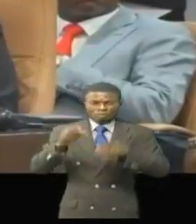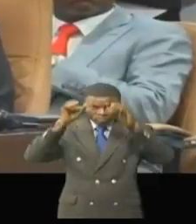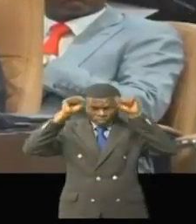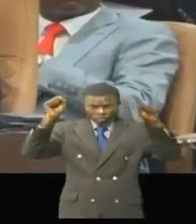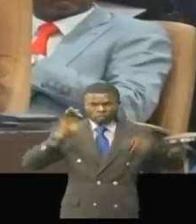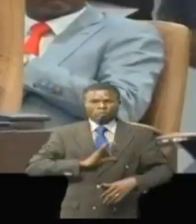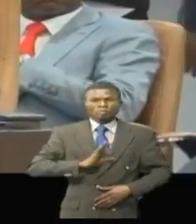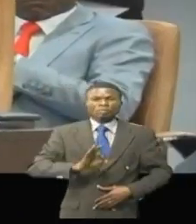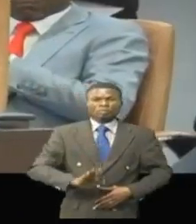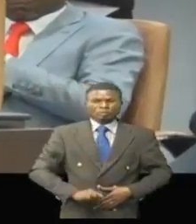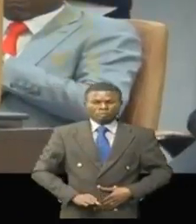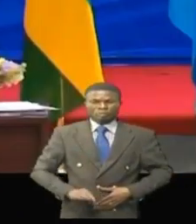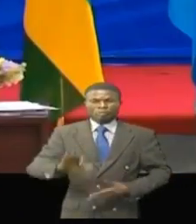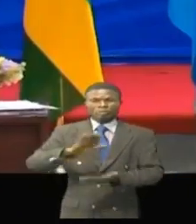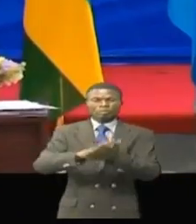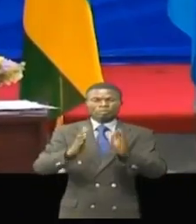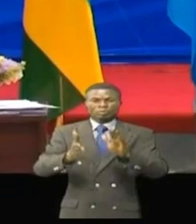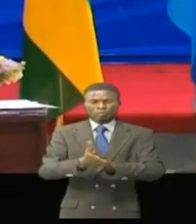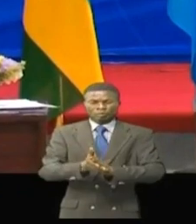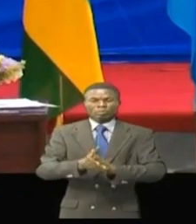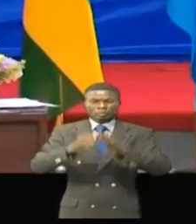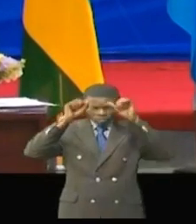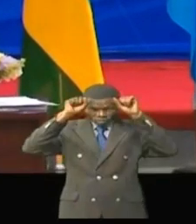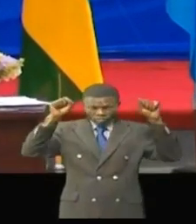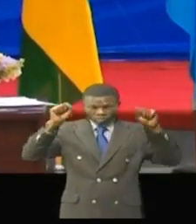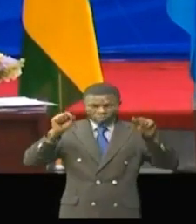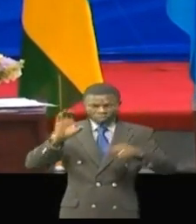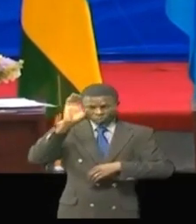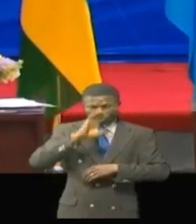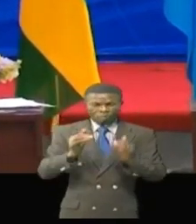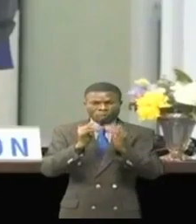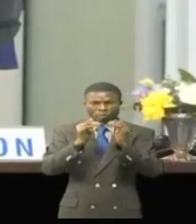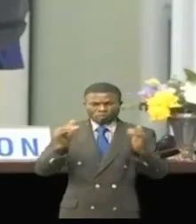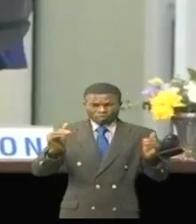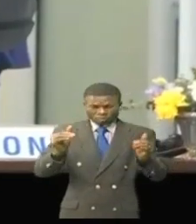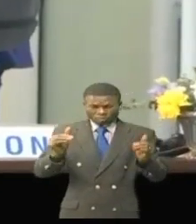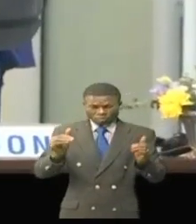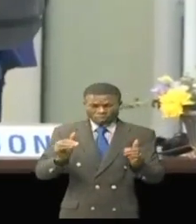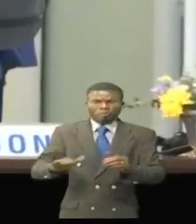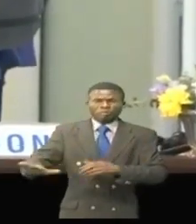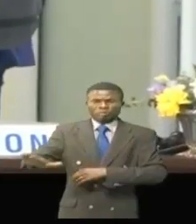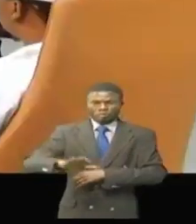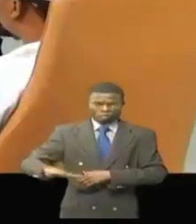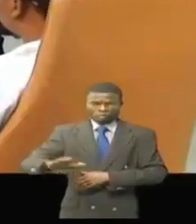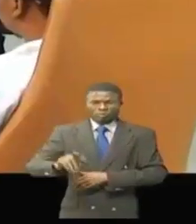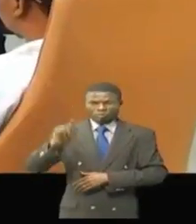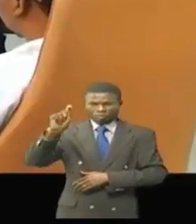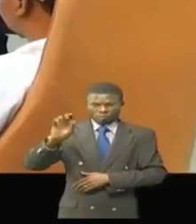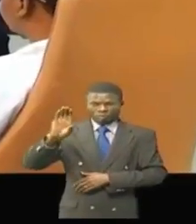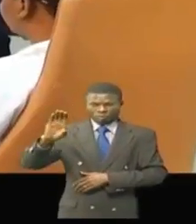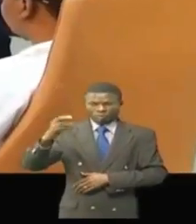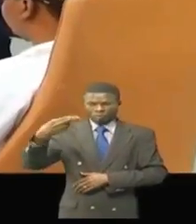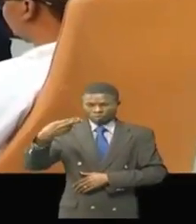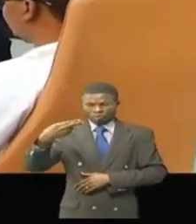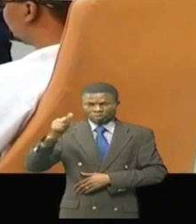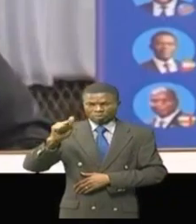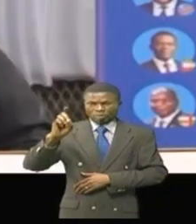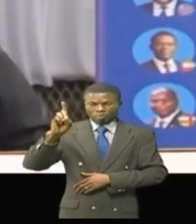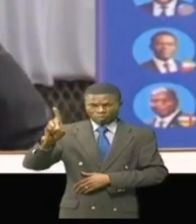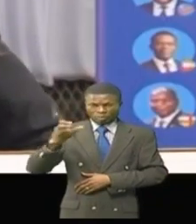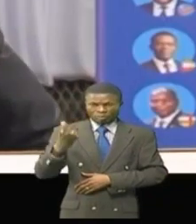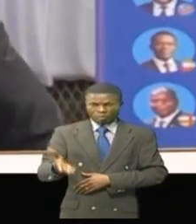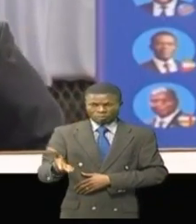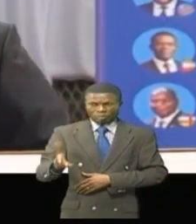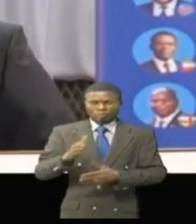président Félix-Antoine Tshisekedi Tshilombo comme facilitateur au processus de transition en République du Tchad.